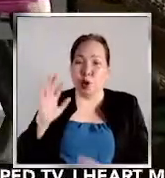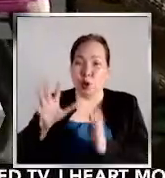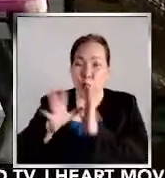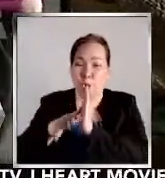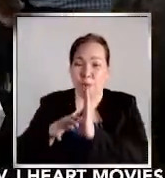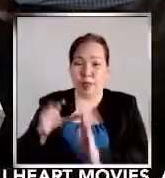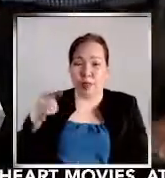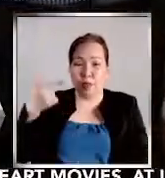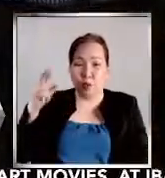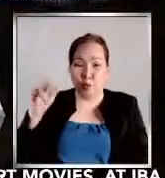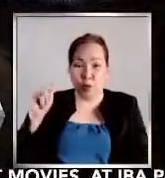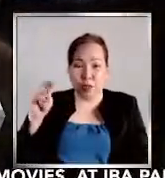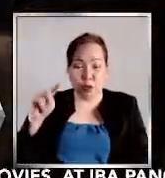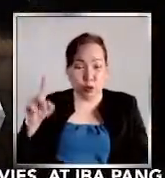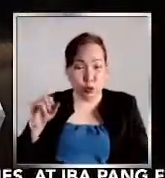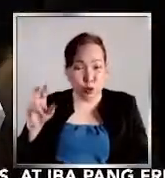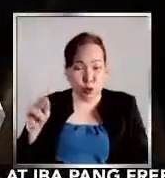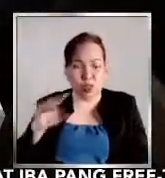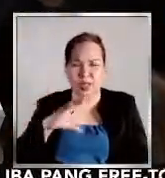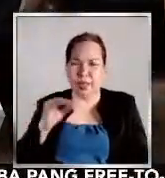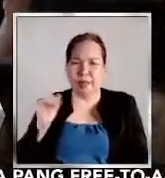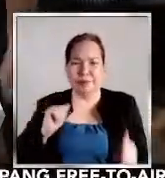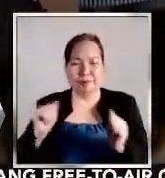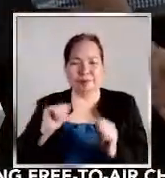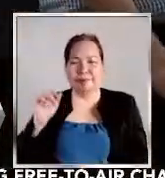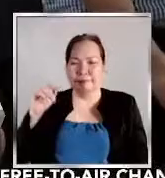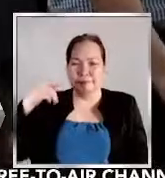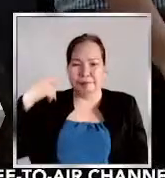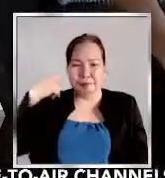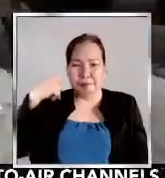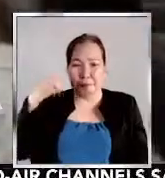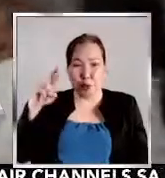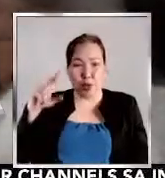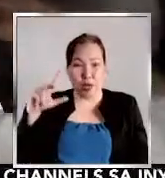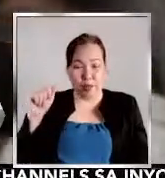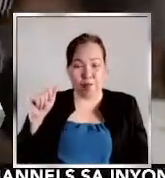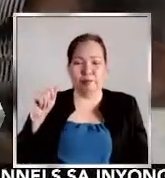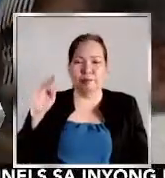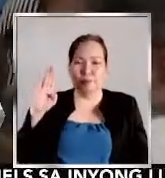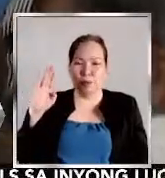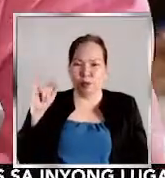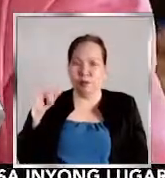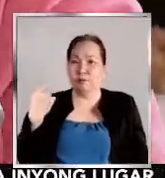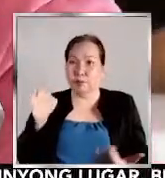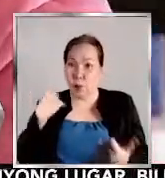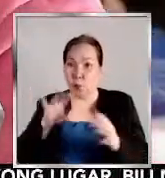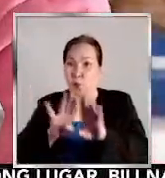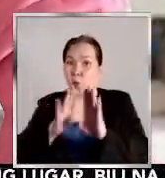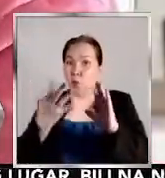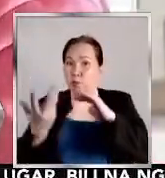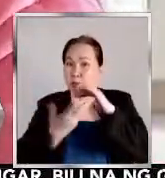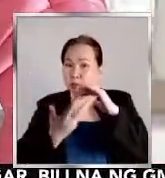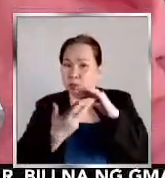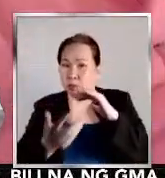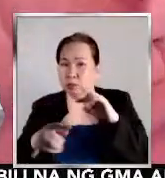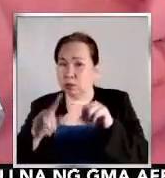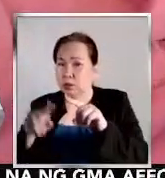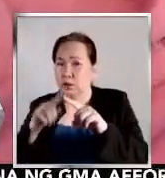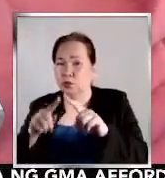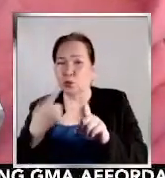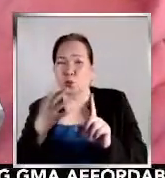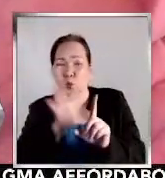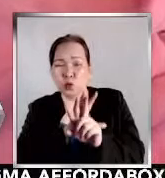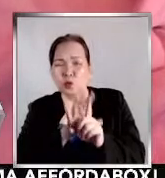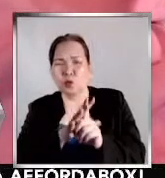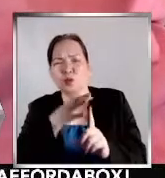Bautista. Ngayong araw binuksan ang burol sa publiko at tuloy-tuloy pa rin ang pagdating ng fans na nais makita ang kanilang idolo